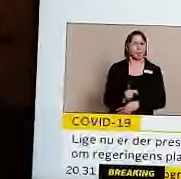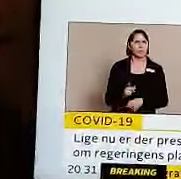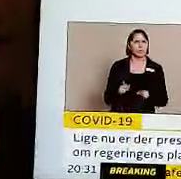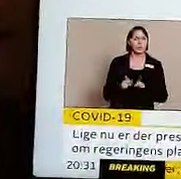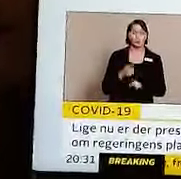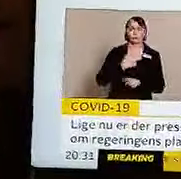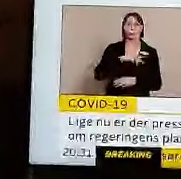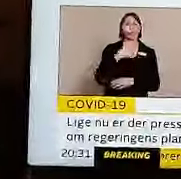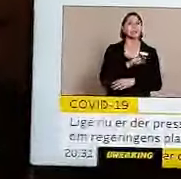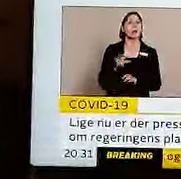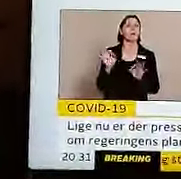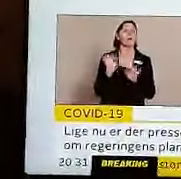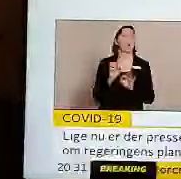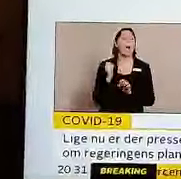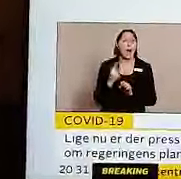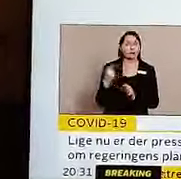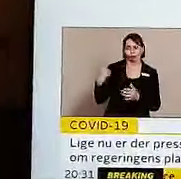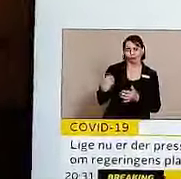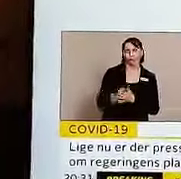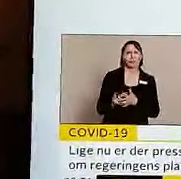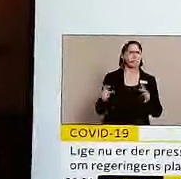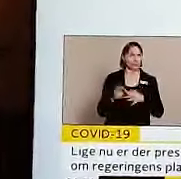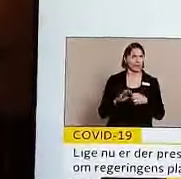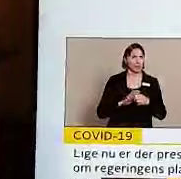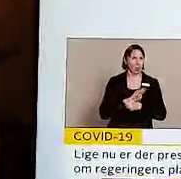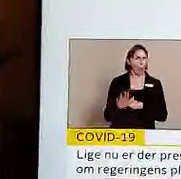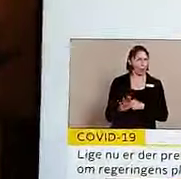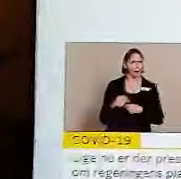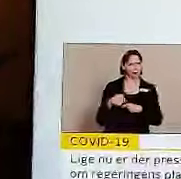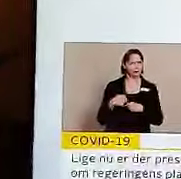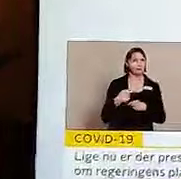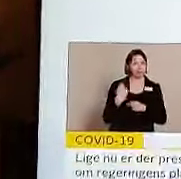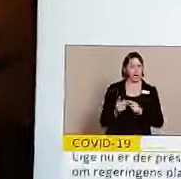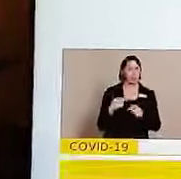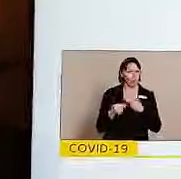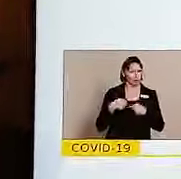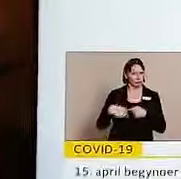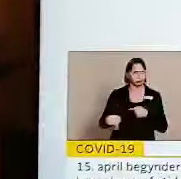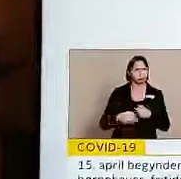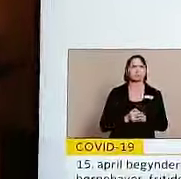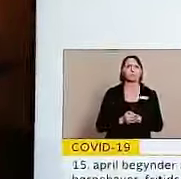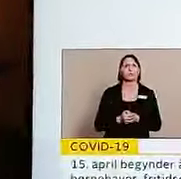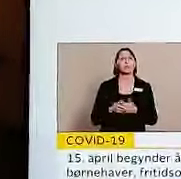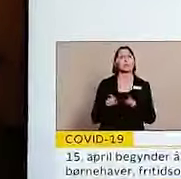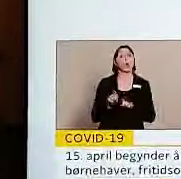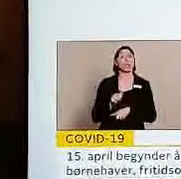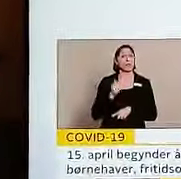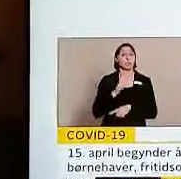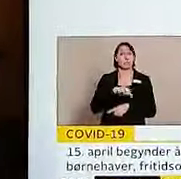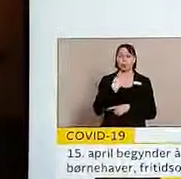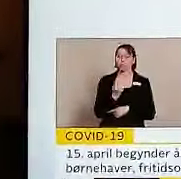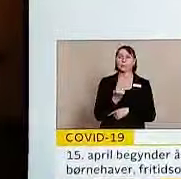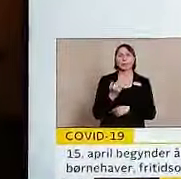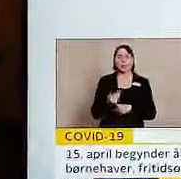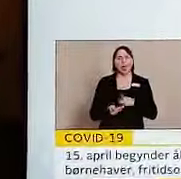زال الخطر قائم. نرجو من الجميع السلامة ونرجو من الجميع